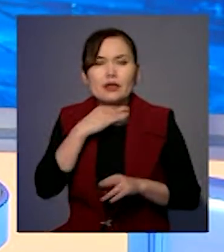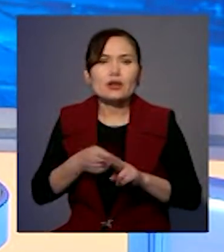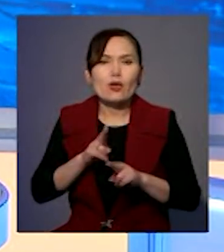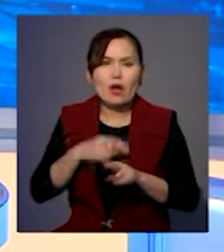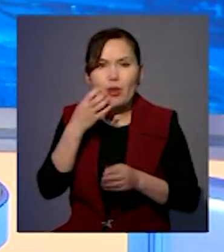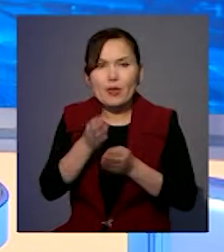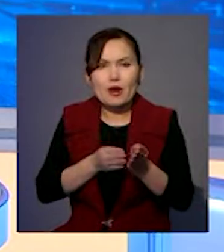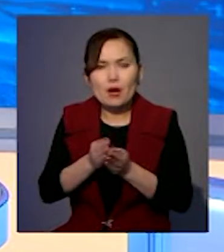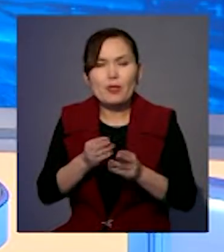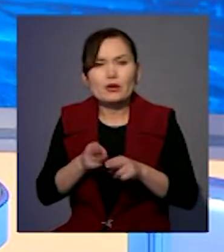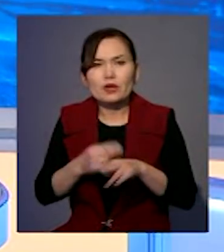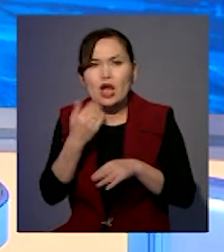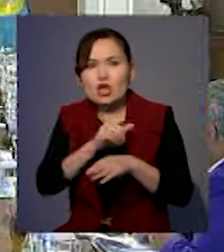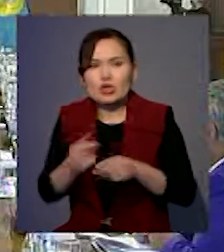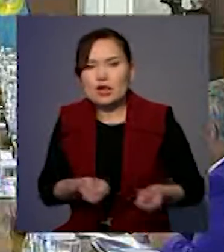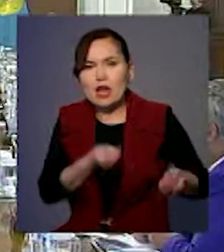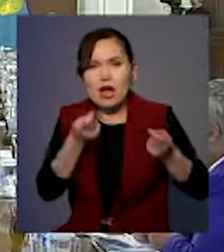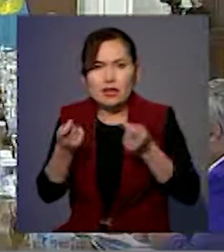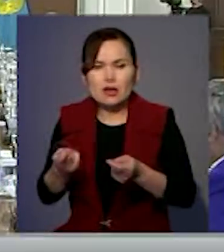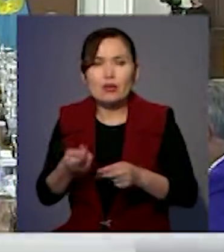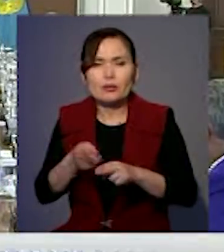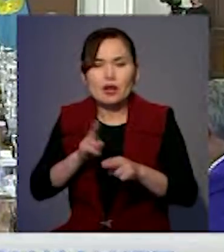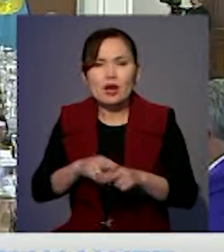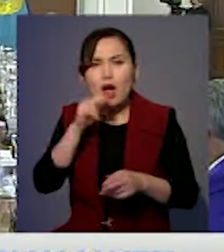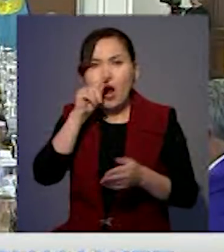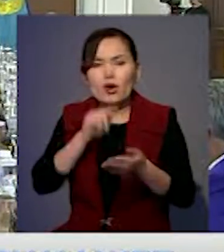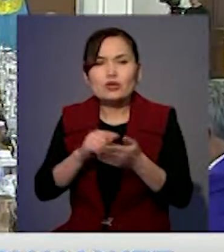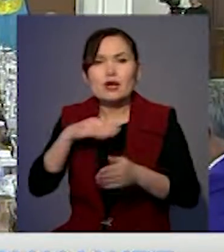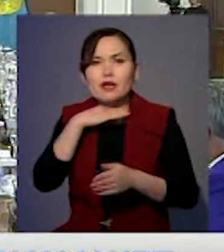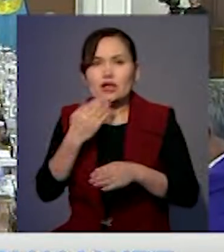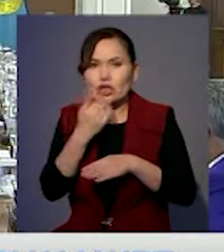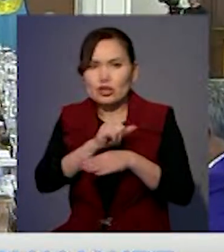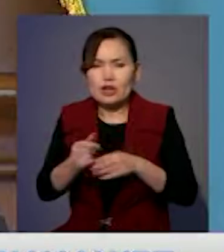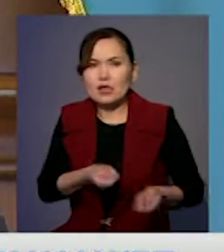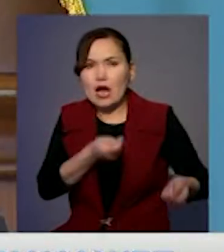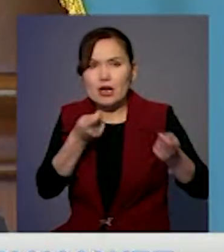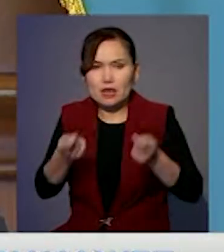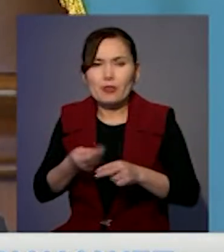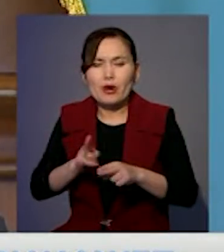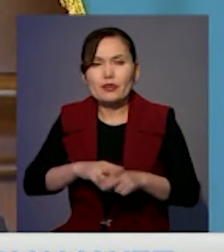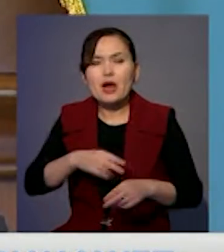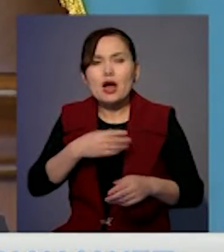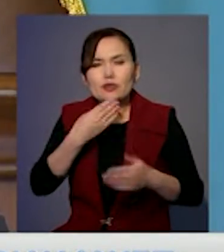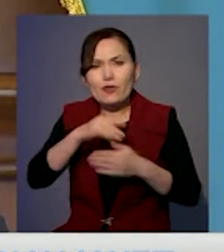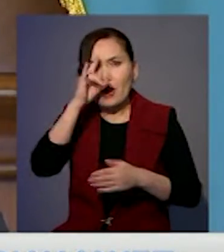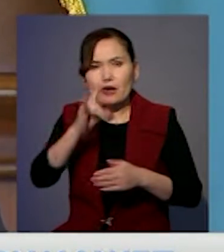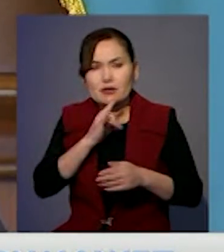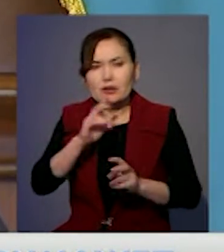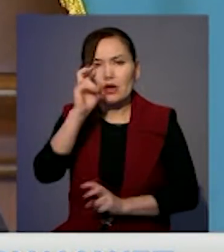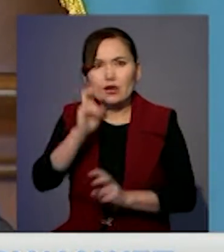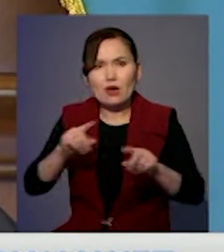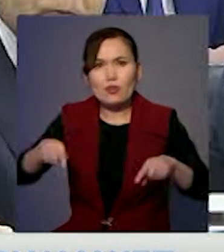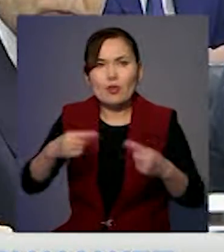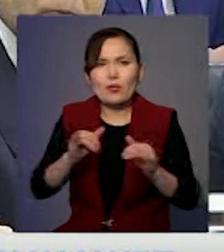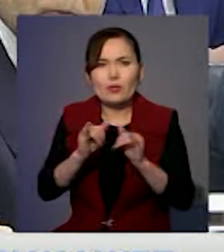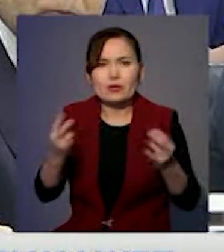көкөністің көп бөлігін сырттан тасыймыз. Нарыққа қажетті құс етінің жартысы импортталады. Бұл өнімдер елімізде де бар. Соған қарамастан баға